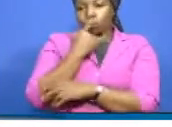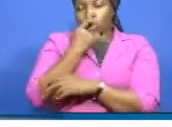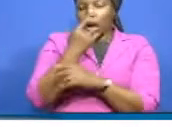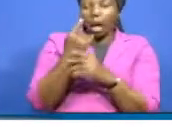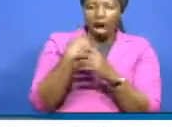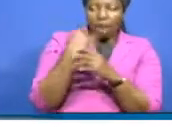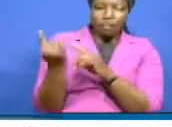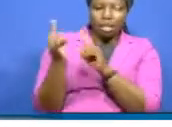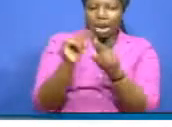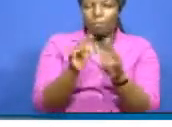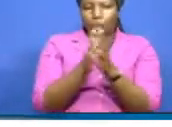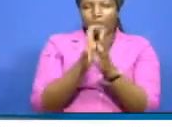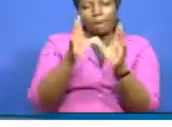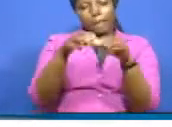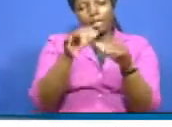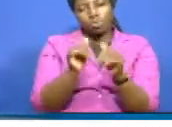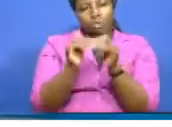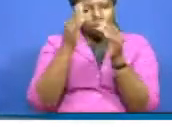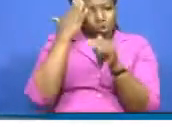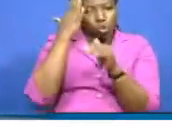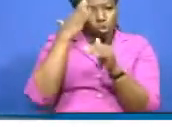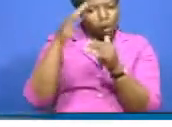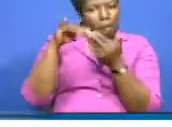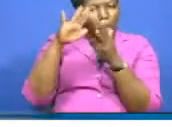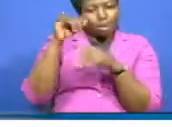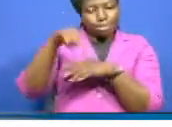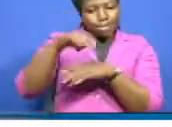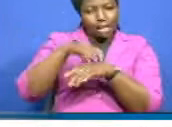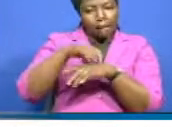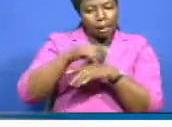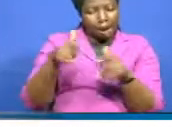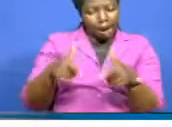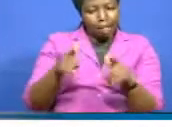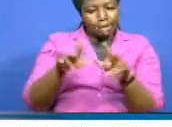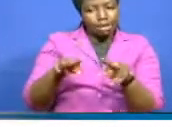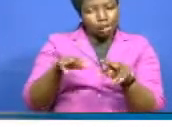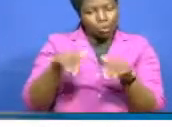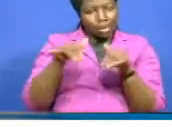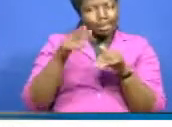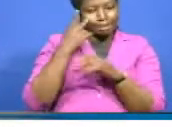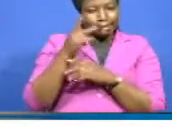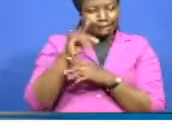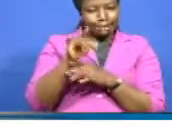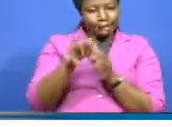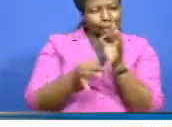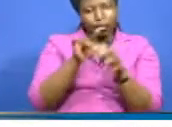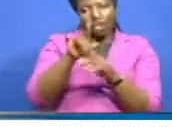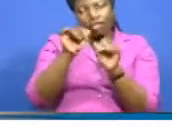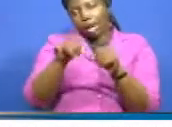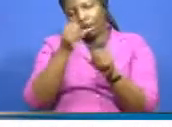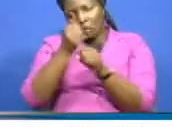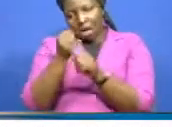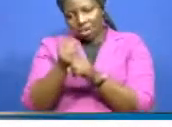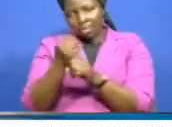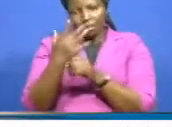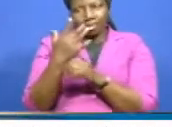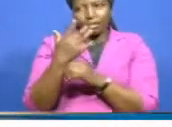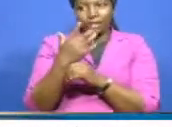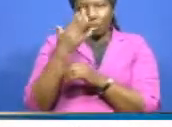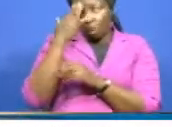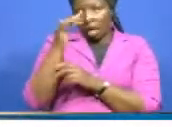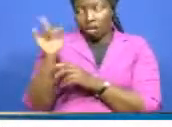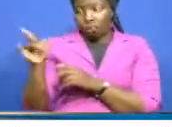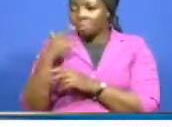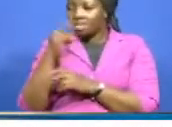na umaarufu sana kwa wakati huu, wacha tuone kama atatufanyia kazi. Kwa sababu nyinyi tunawajua, watakuwa nilivyosema mara ya